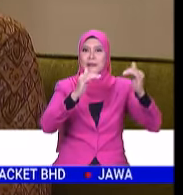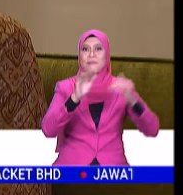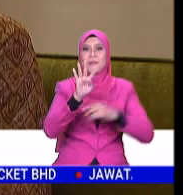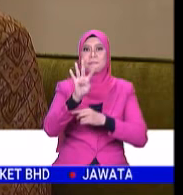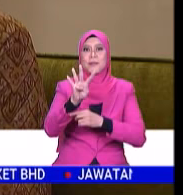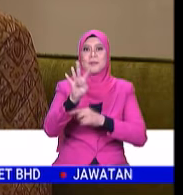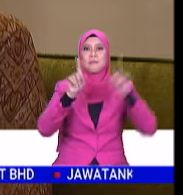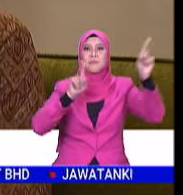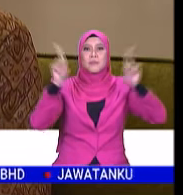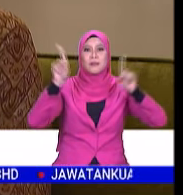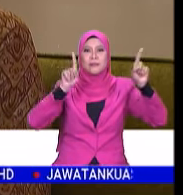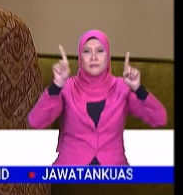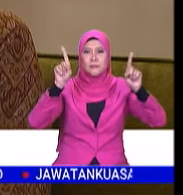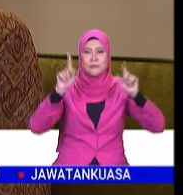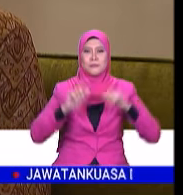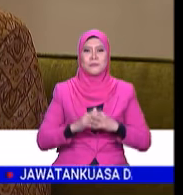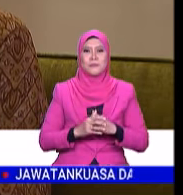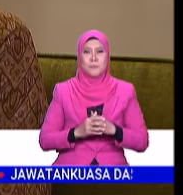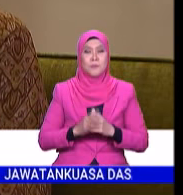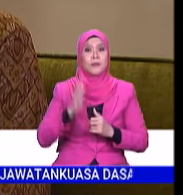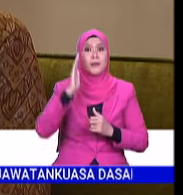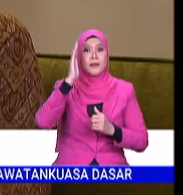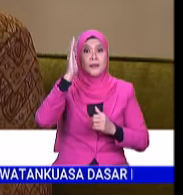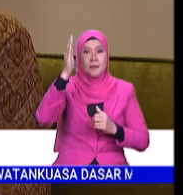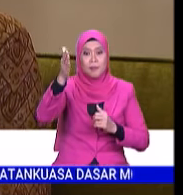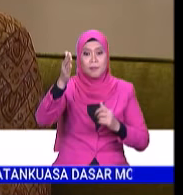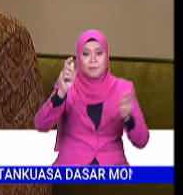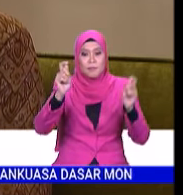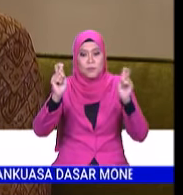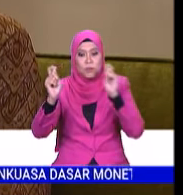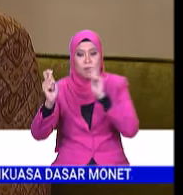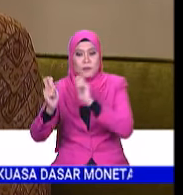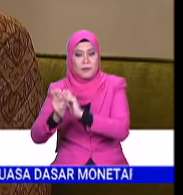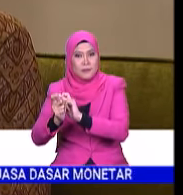bintang akan menjadi satu